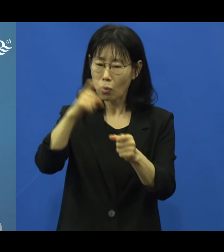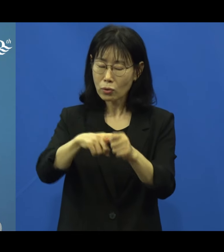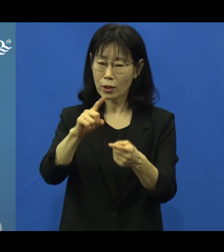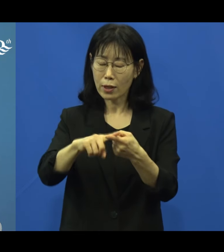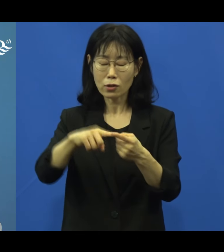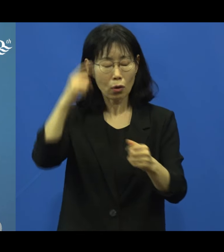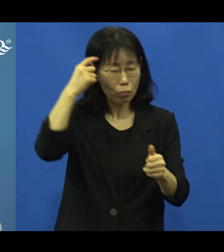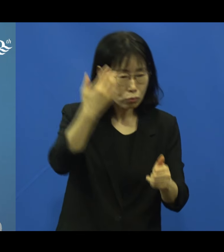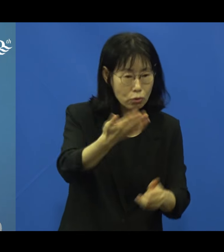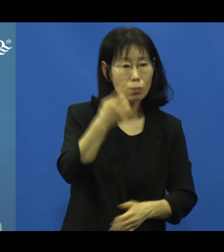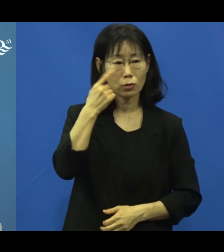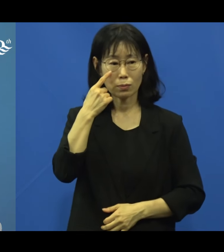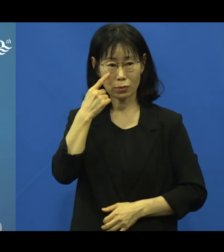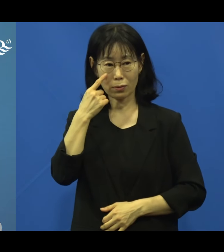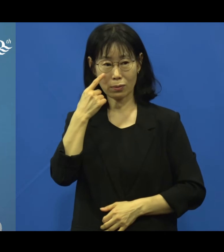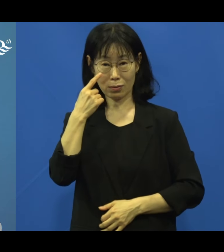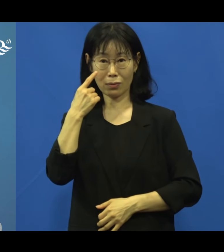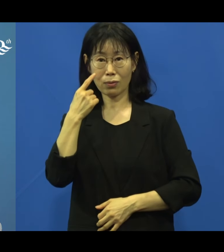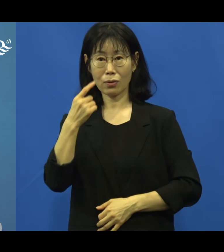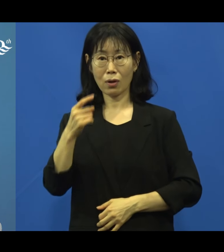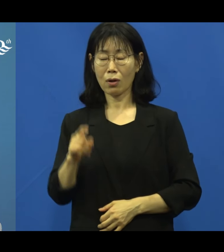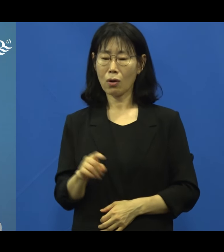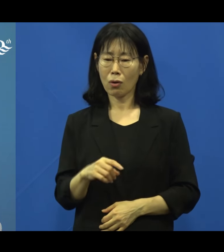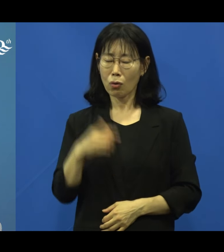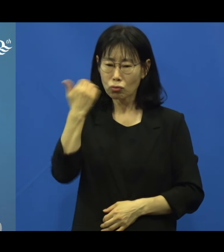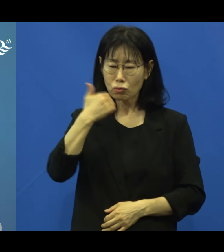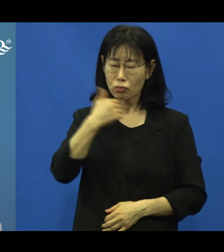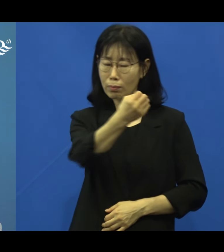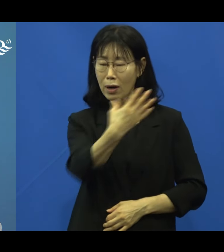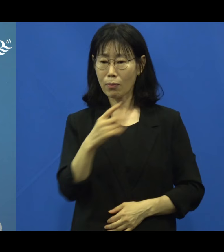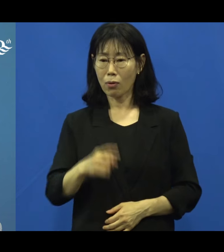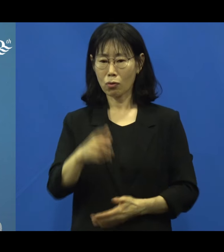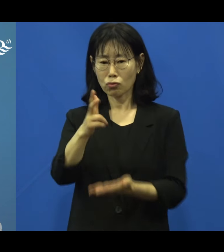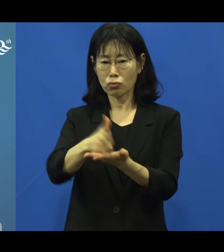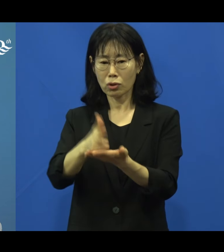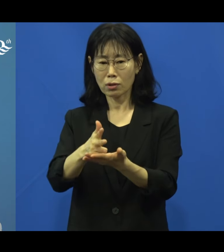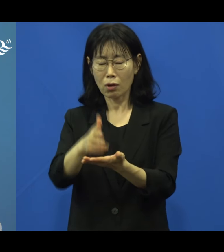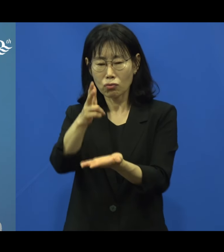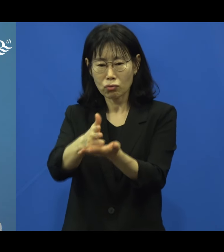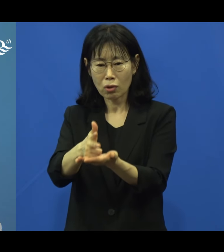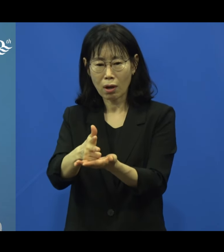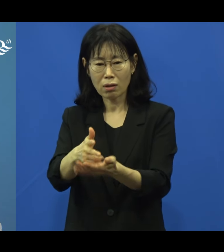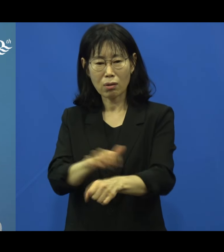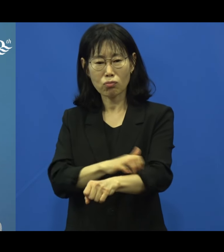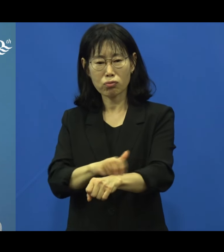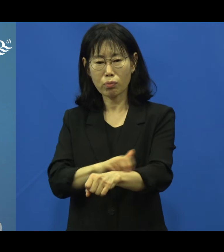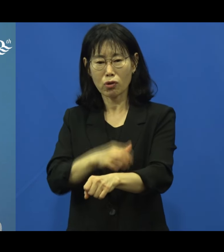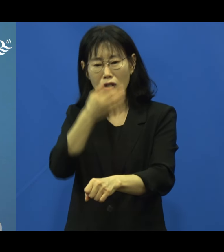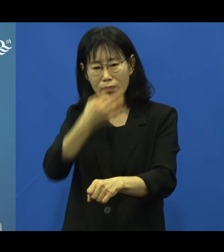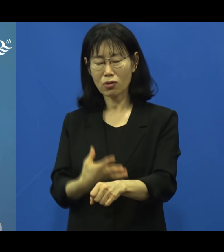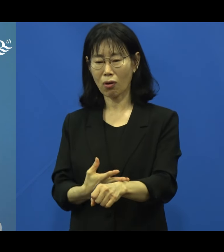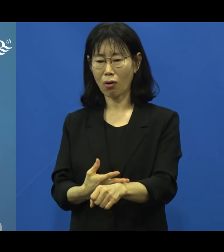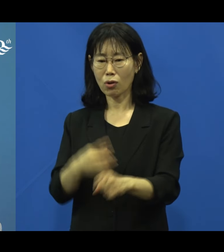그죠? 본질이 아닌 것에. 어떤 사람은 뭐 주차장이 좀 불편하대. 뭐 주차장 좋은 데로 가셔야지.